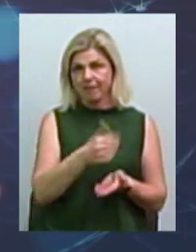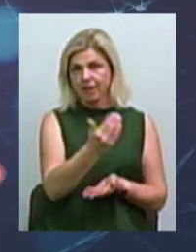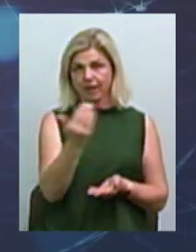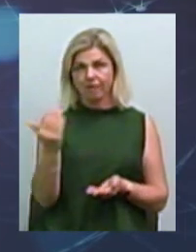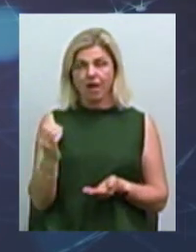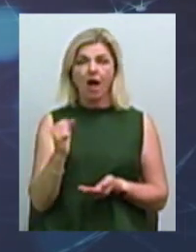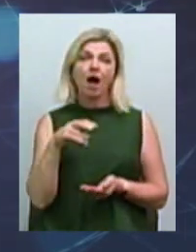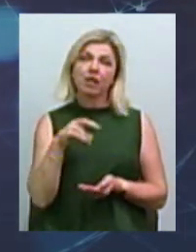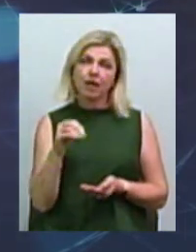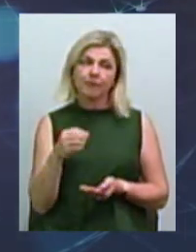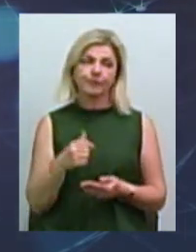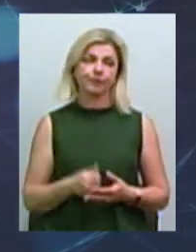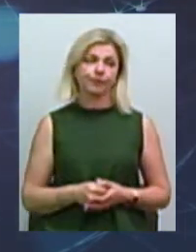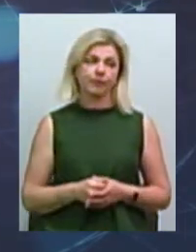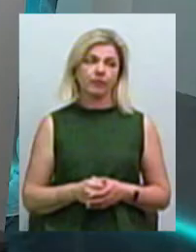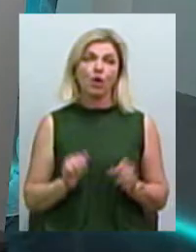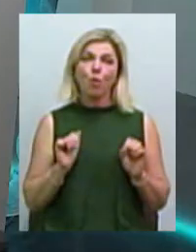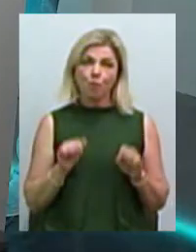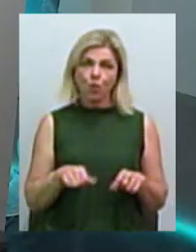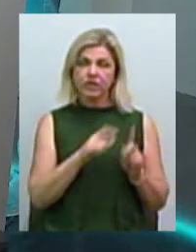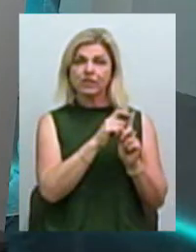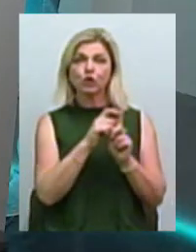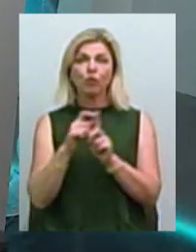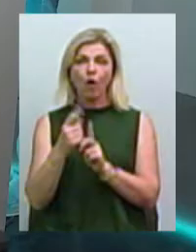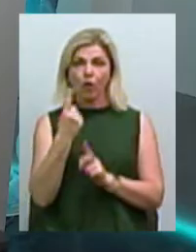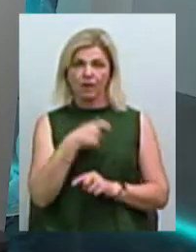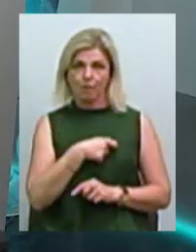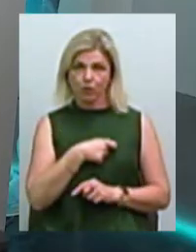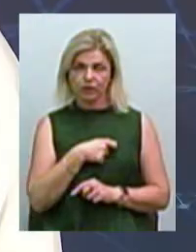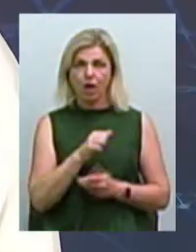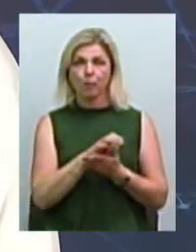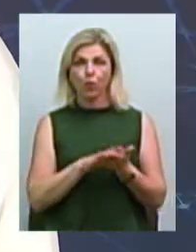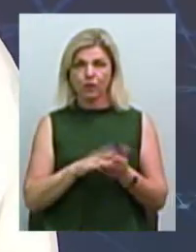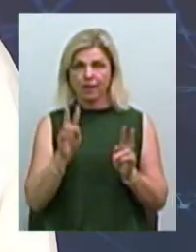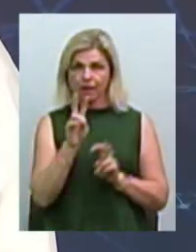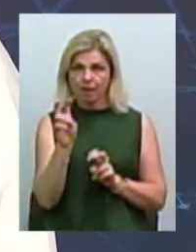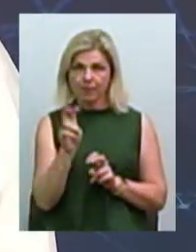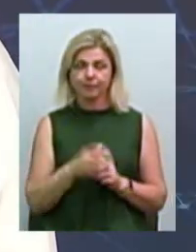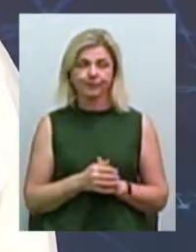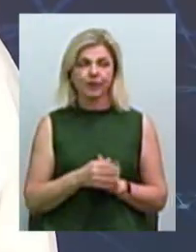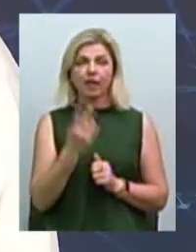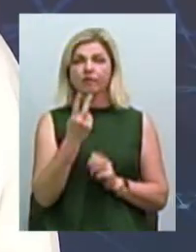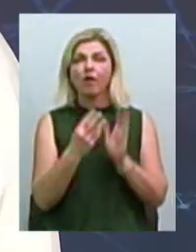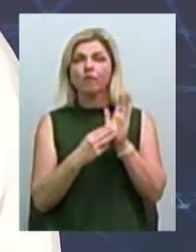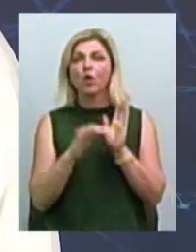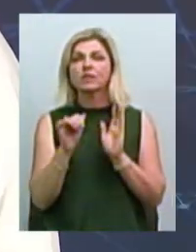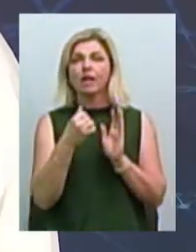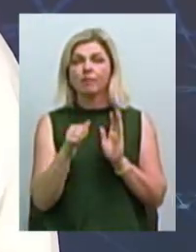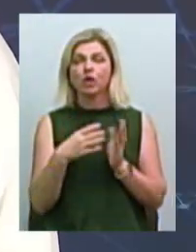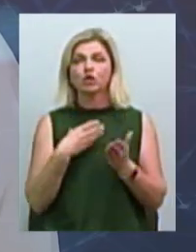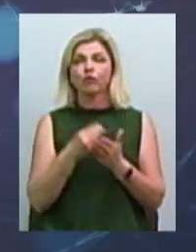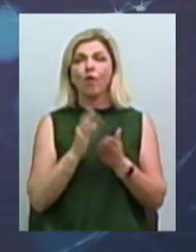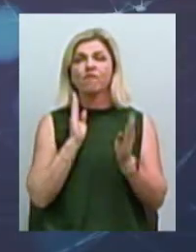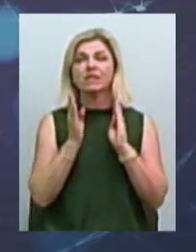але, я хотів би ще... але можу процитувати одного з депутатів впродовж теми. 28 серпня на своїй сторінці